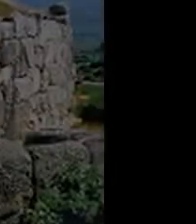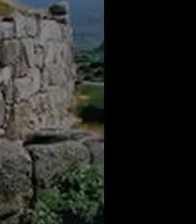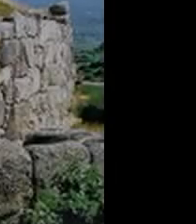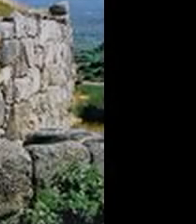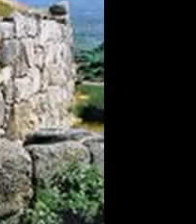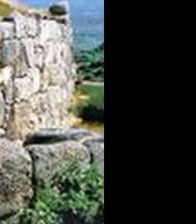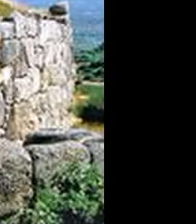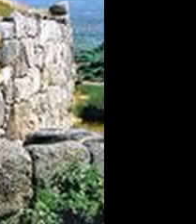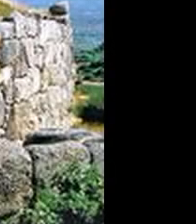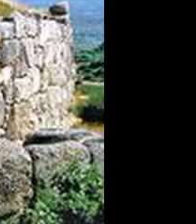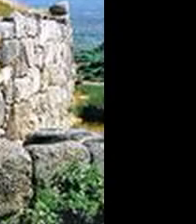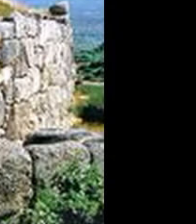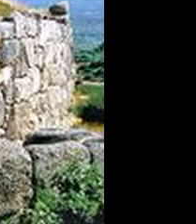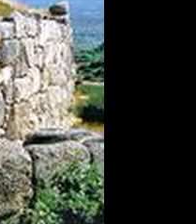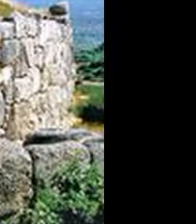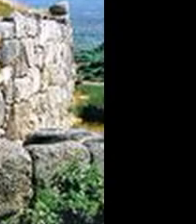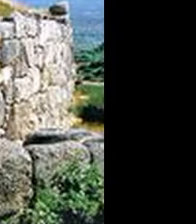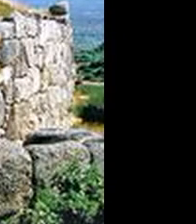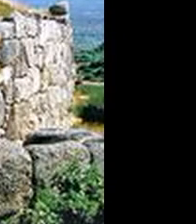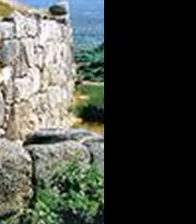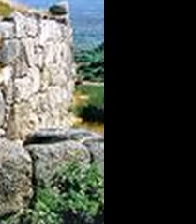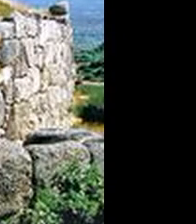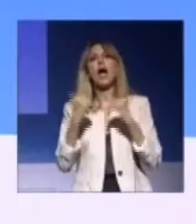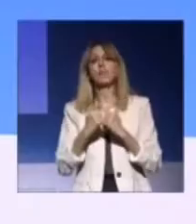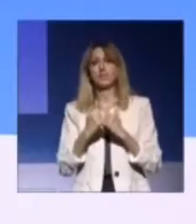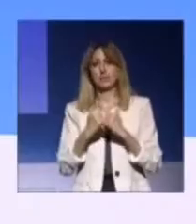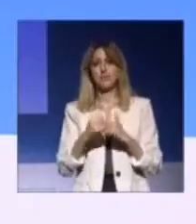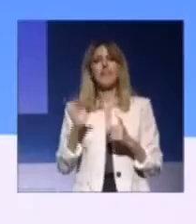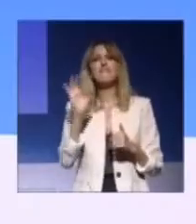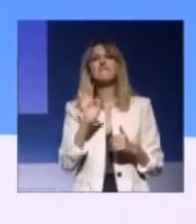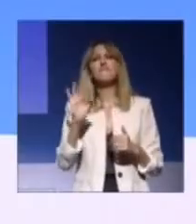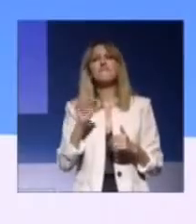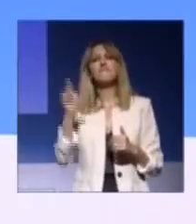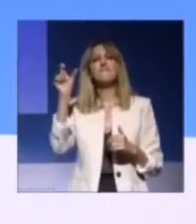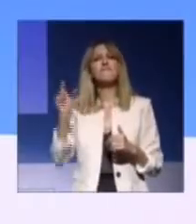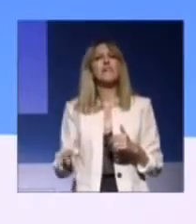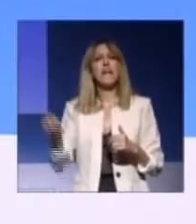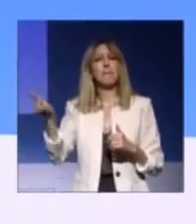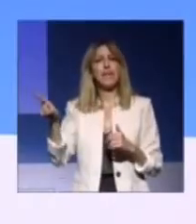Θα σας πω εγώ που βάζουμε τον πήχη.